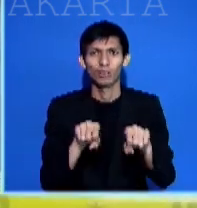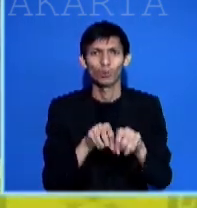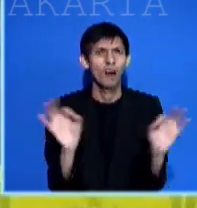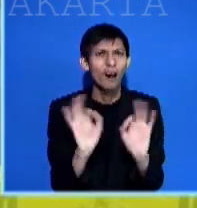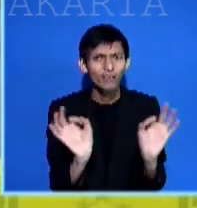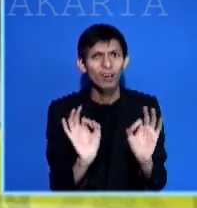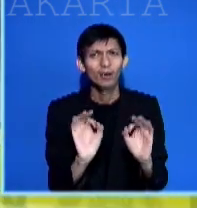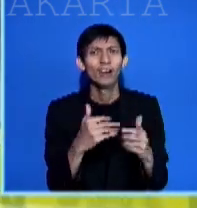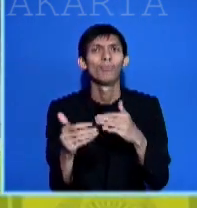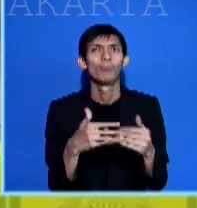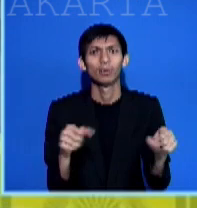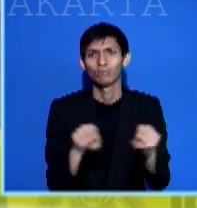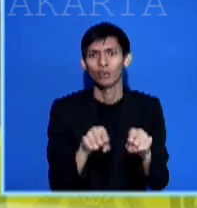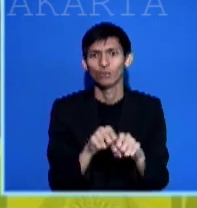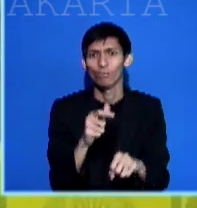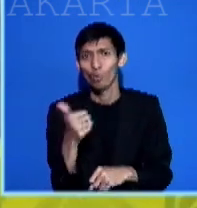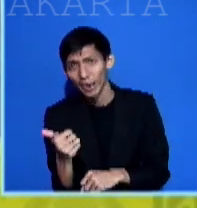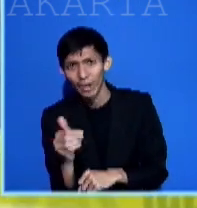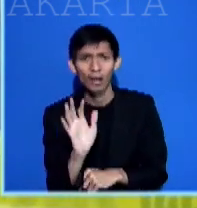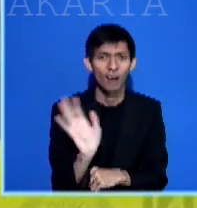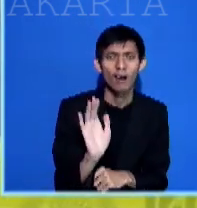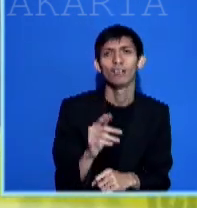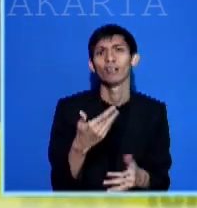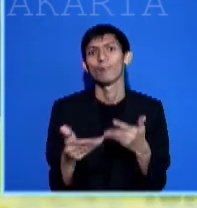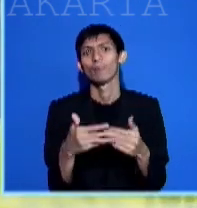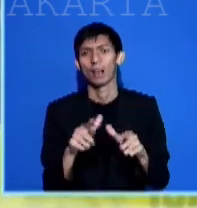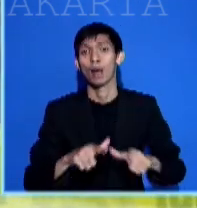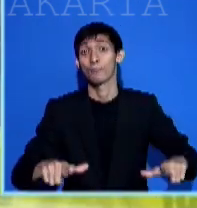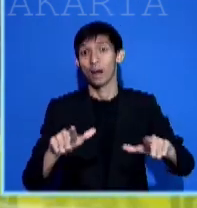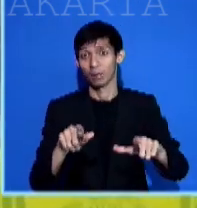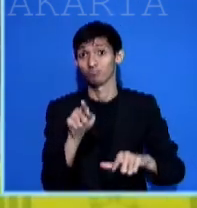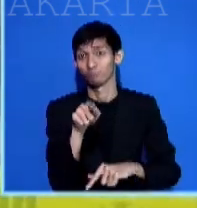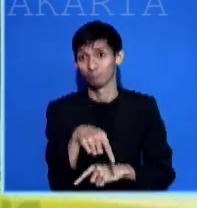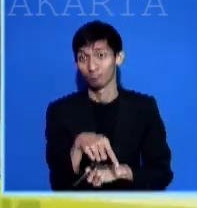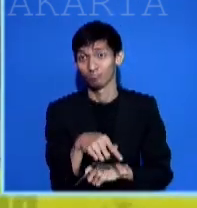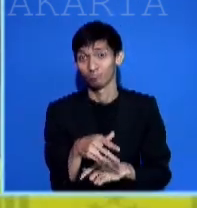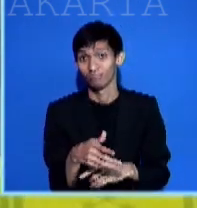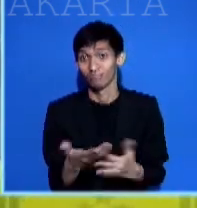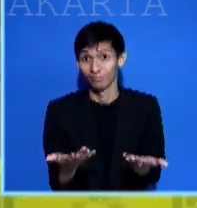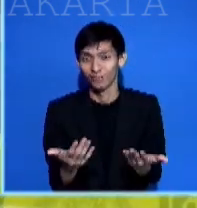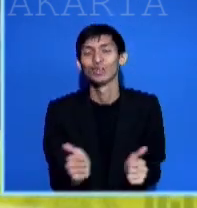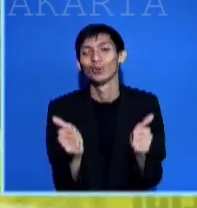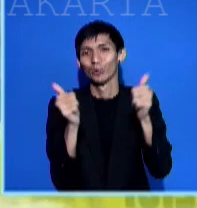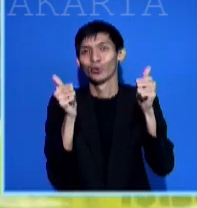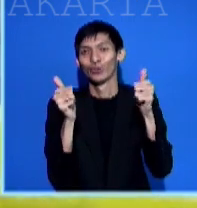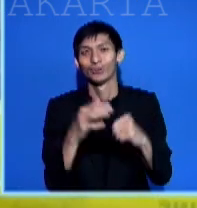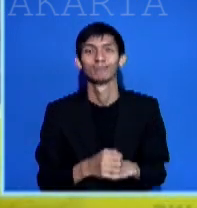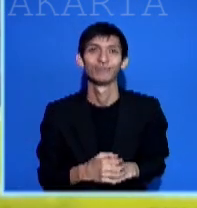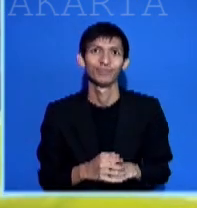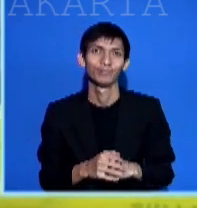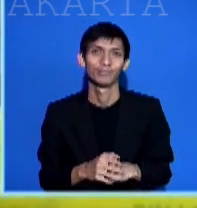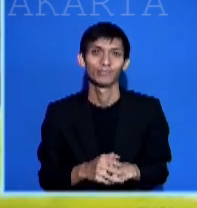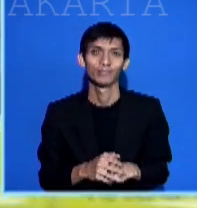pakai sepatu kalau di lapangan apa seru seru seru seru